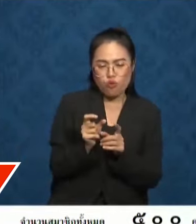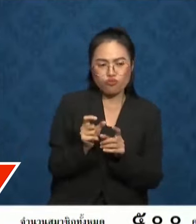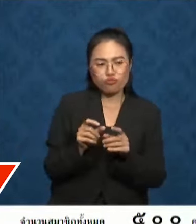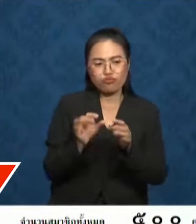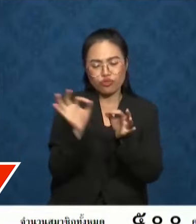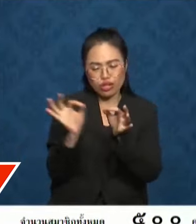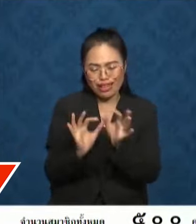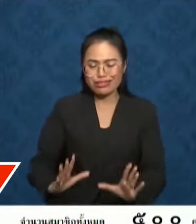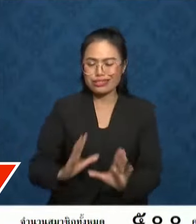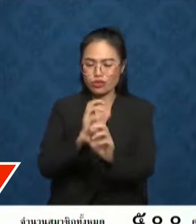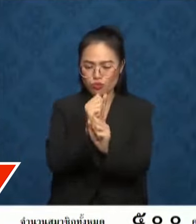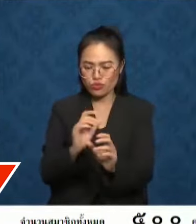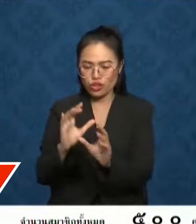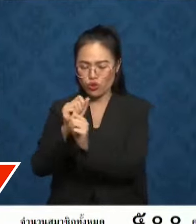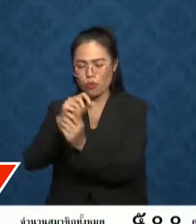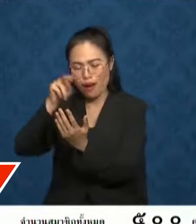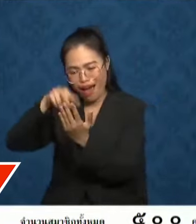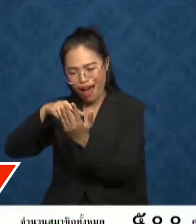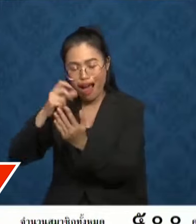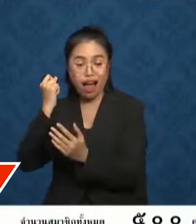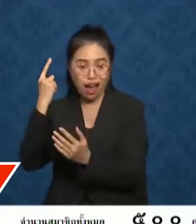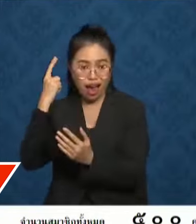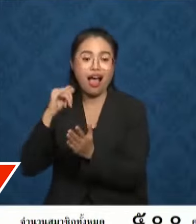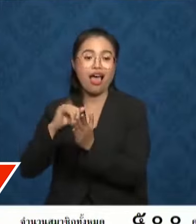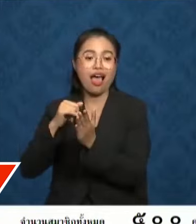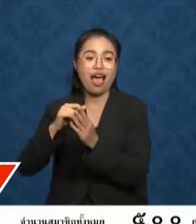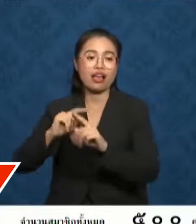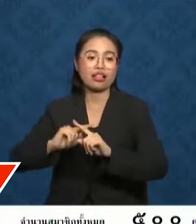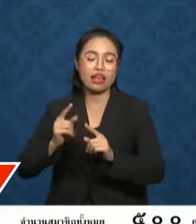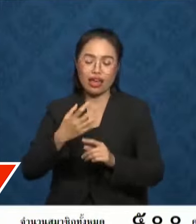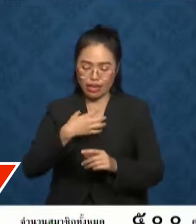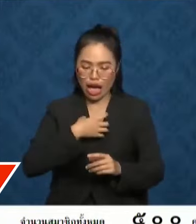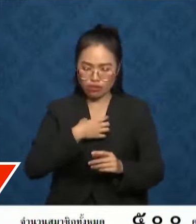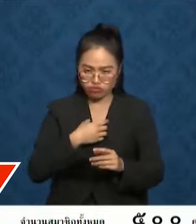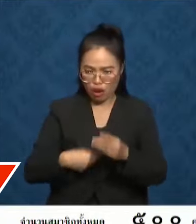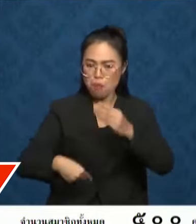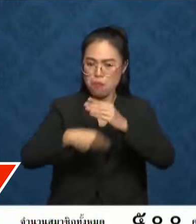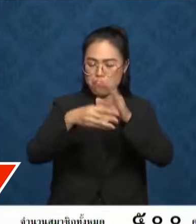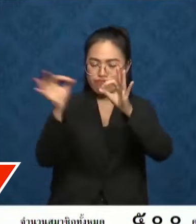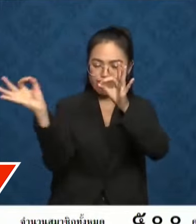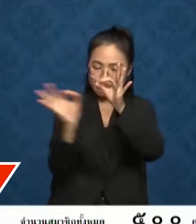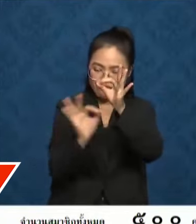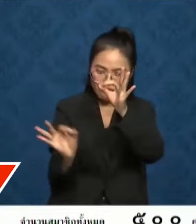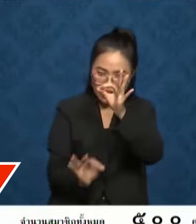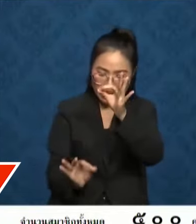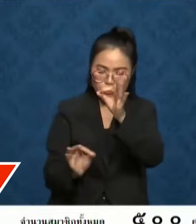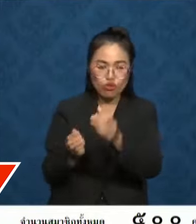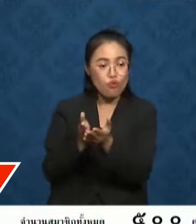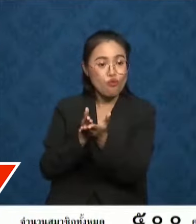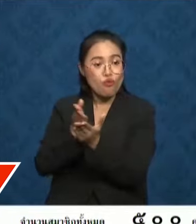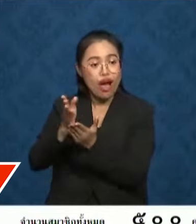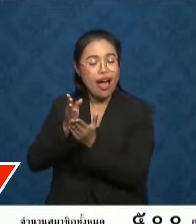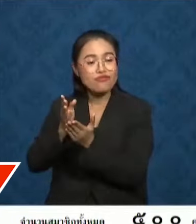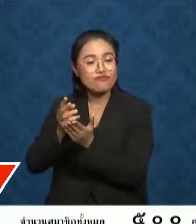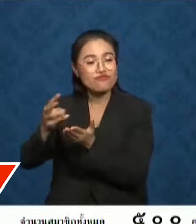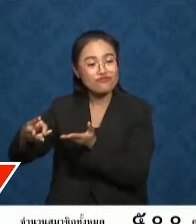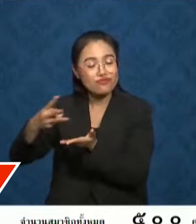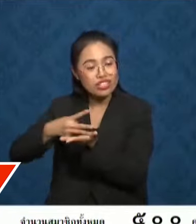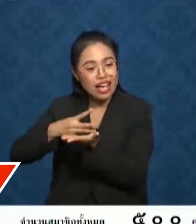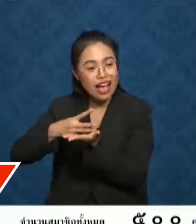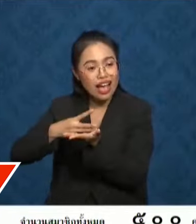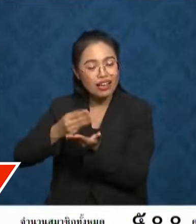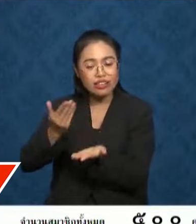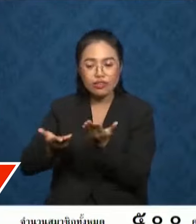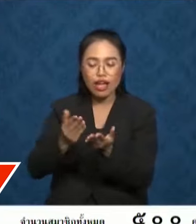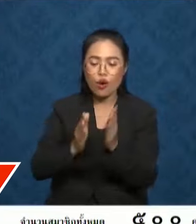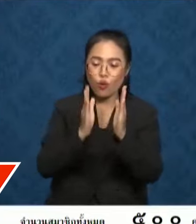แลวกเป็สรคปะเดนเพื่อให้อ่านแลเข้ใจง่ายแต่ว่าใคำแดรการก็จะมี....อาจจะมีนกวิชาการหรอว่าผู้ที่จะทำ